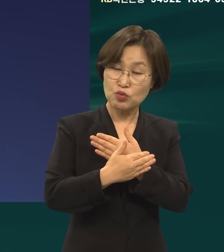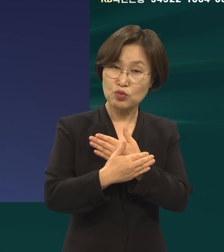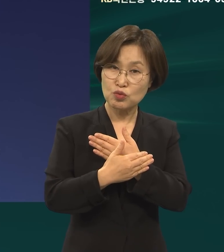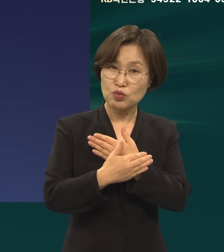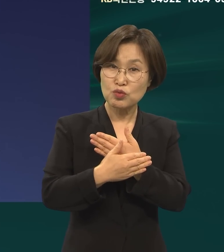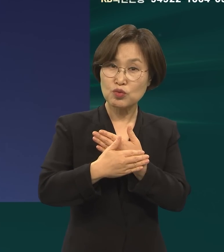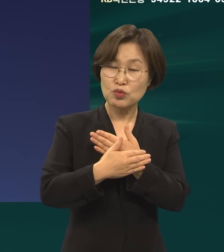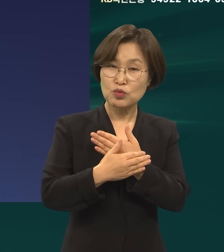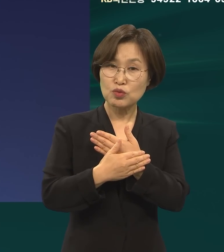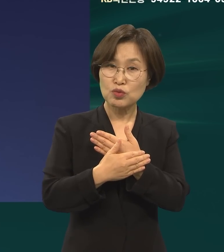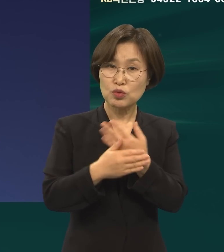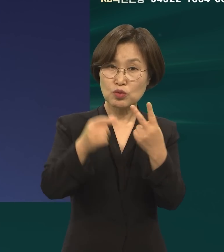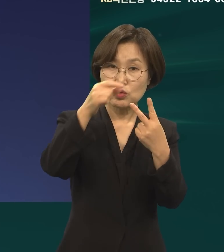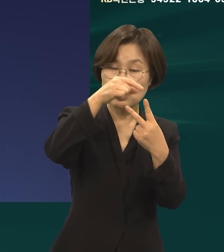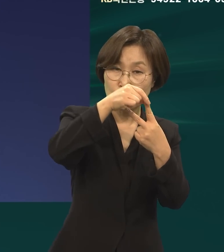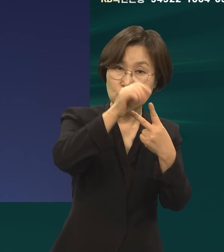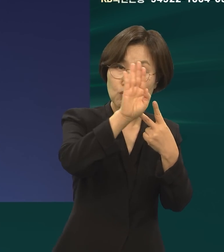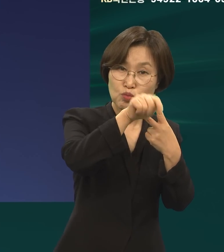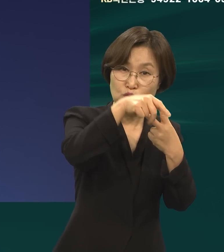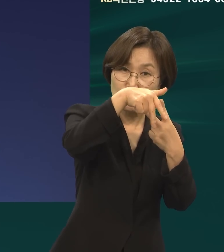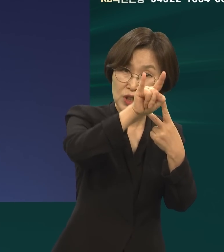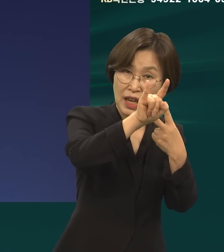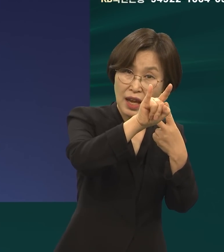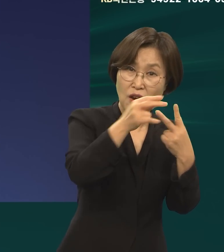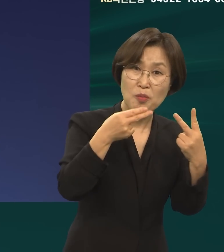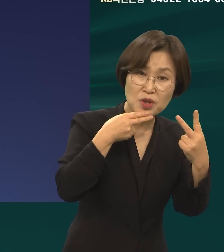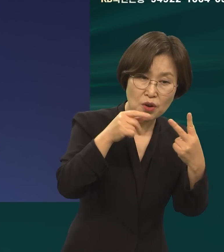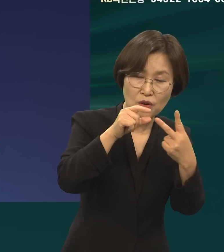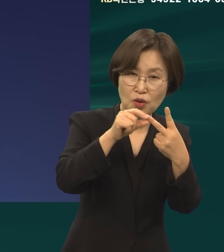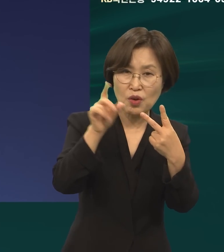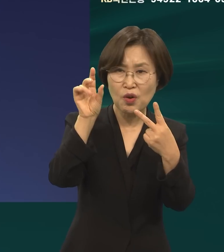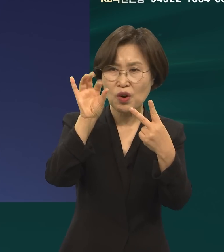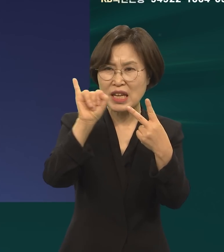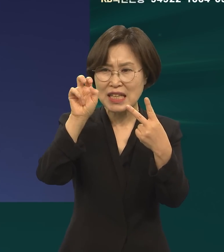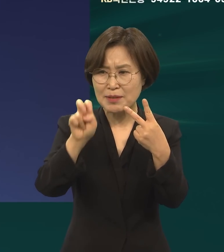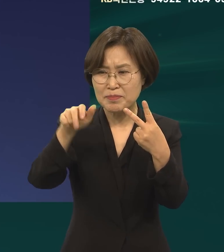육으로. 예. 부재, 임재예요?